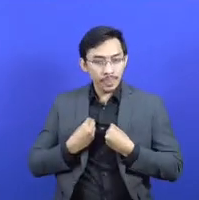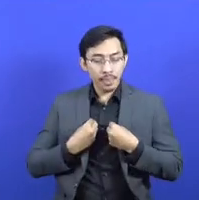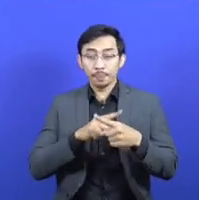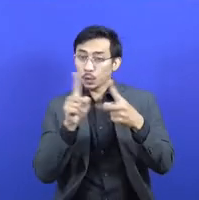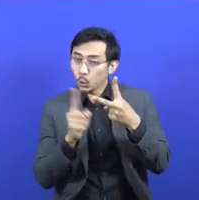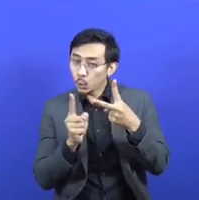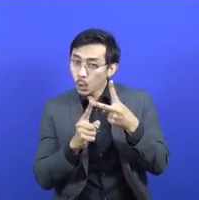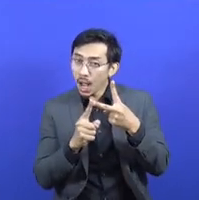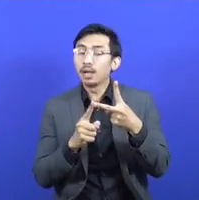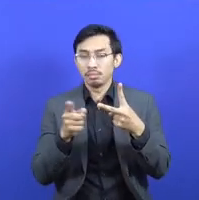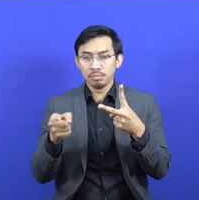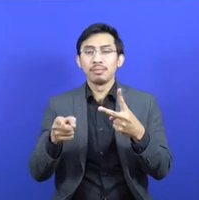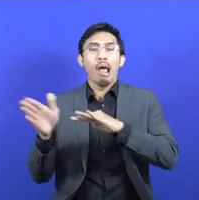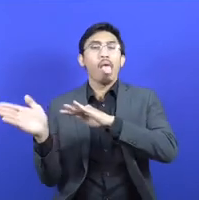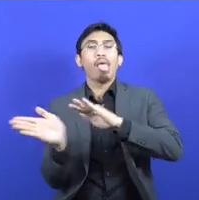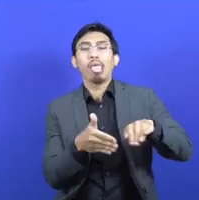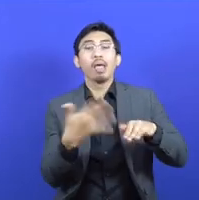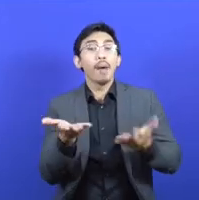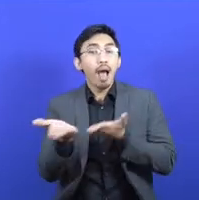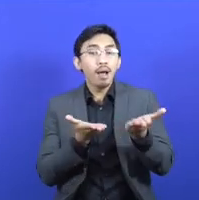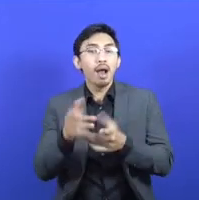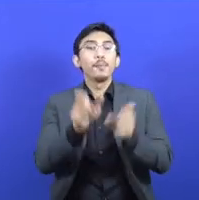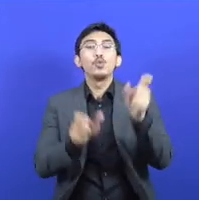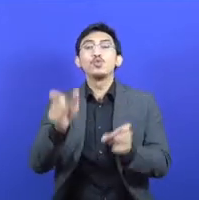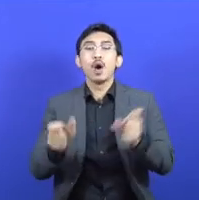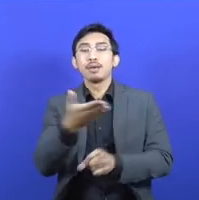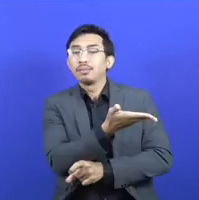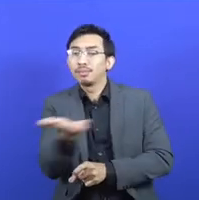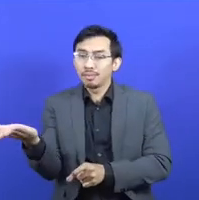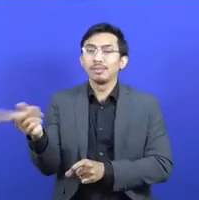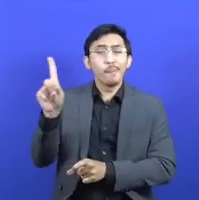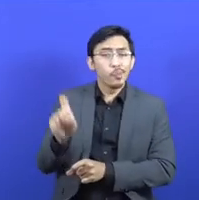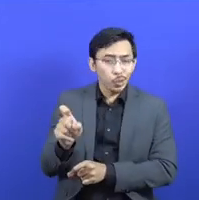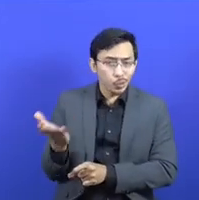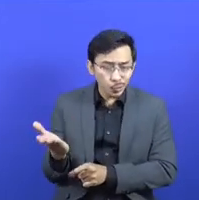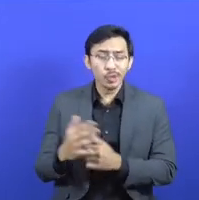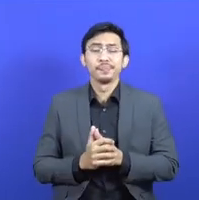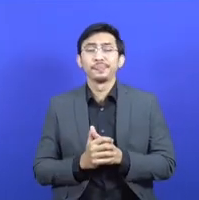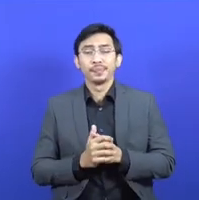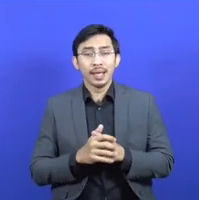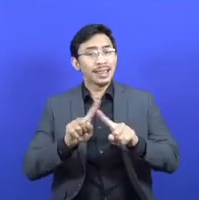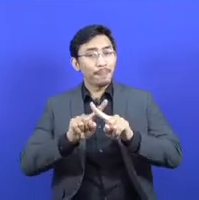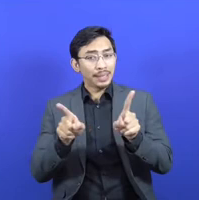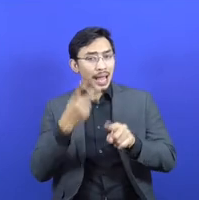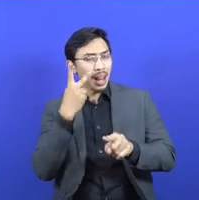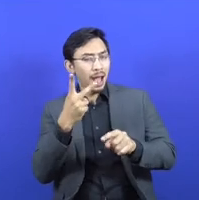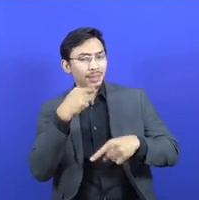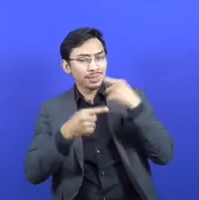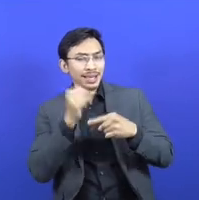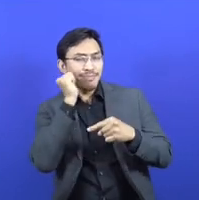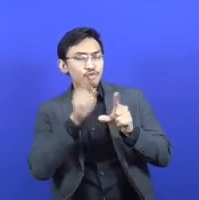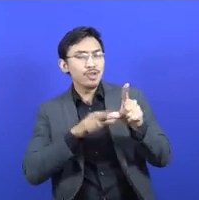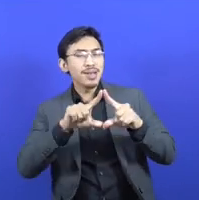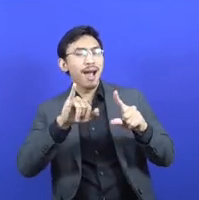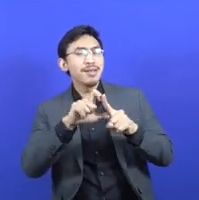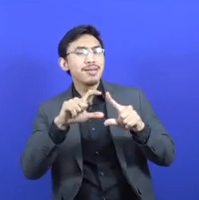haknya. Dan yang kedua, pengabaian layanan kependudukan bagi mereka yang membutuhkan. Tapi, jika kita lihat